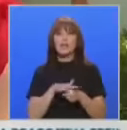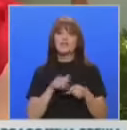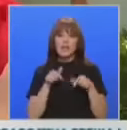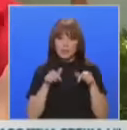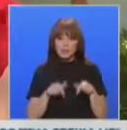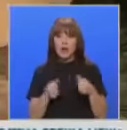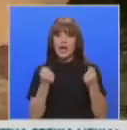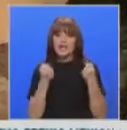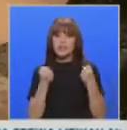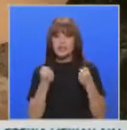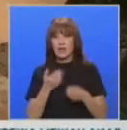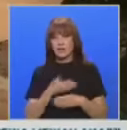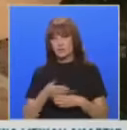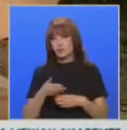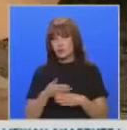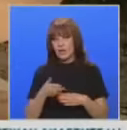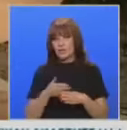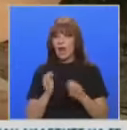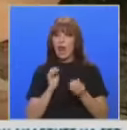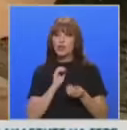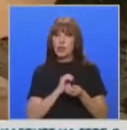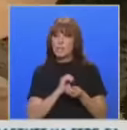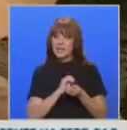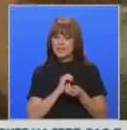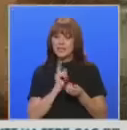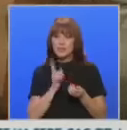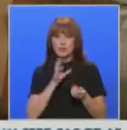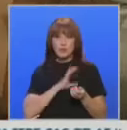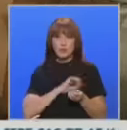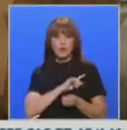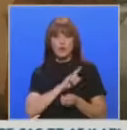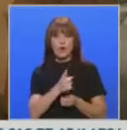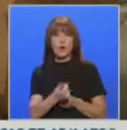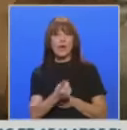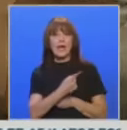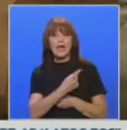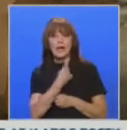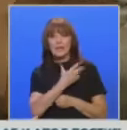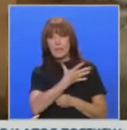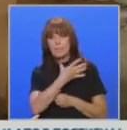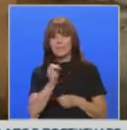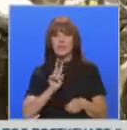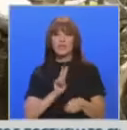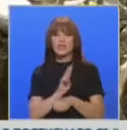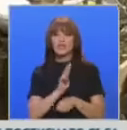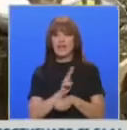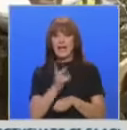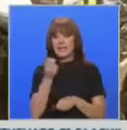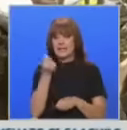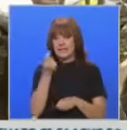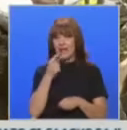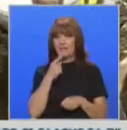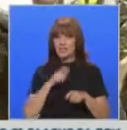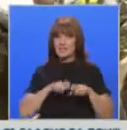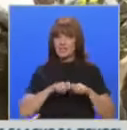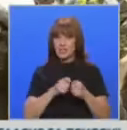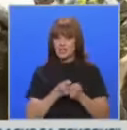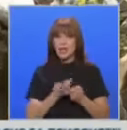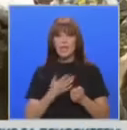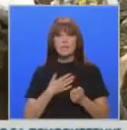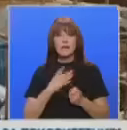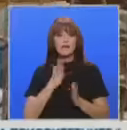да живеят постоянно. Засегнатите домакинства могат да получат до 1512 лева за нанесените щети по домовете им. Имат право и на